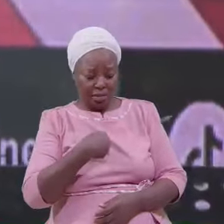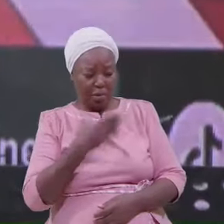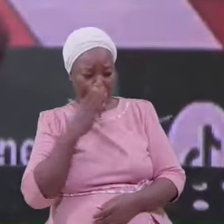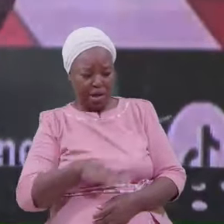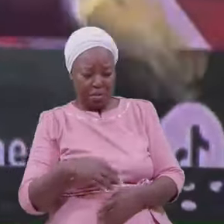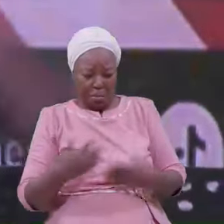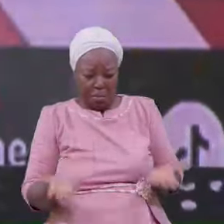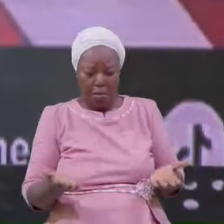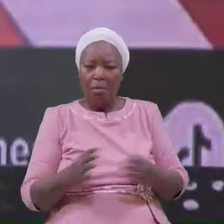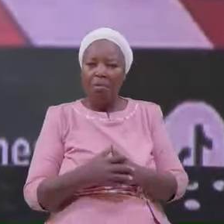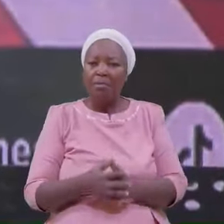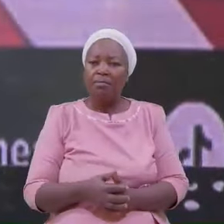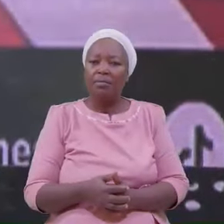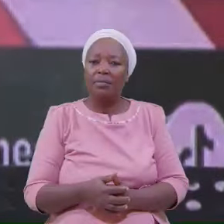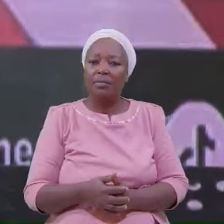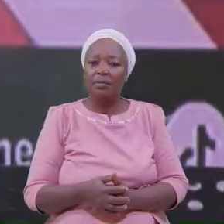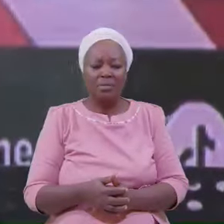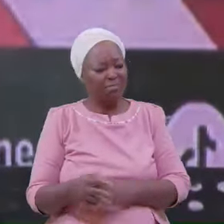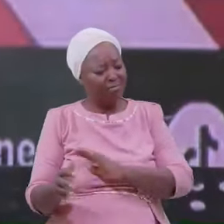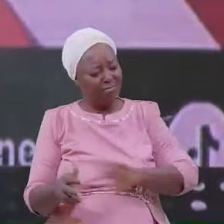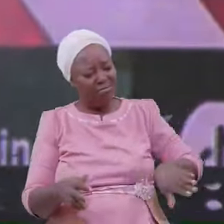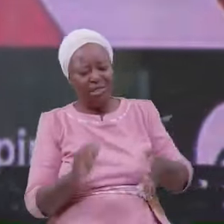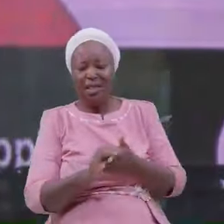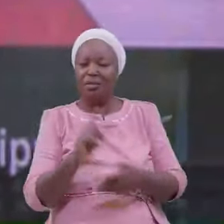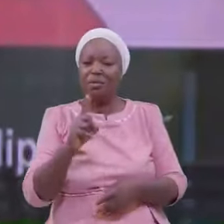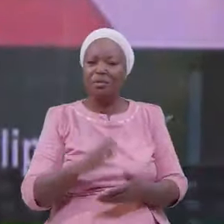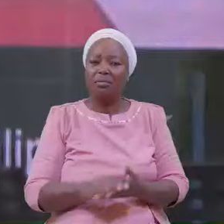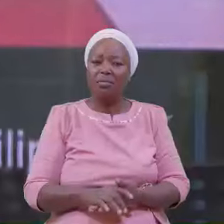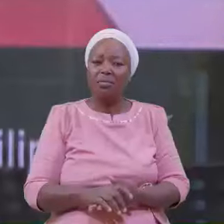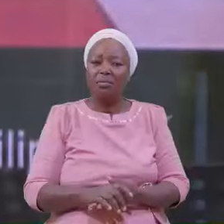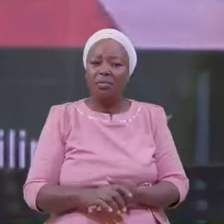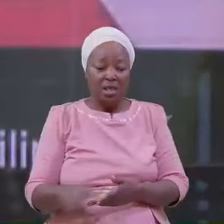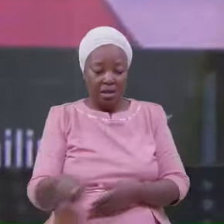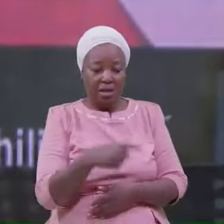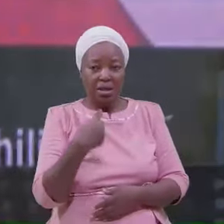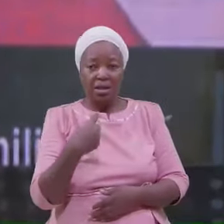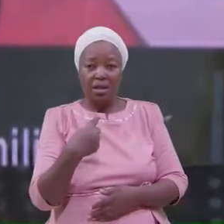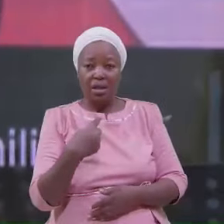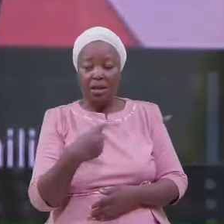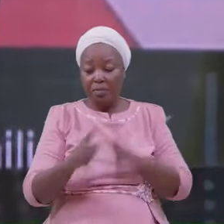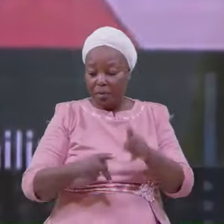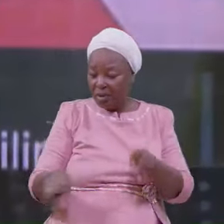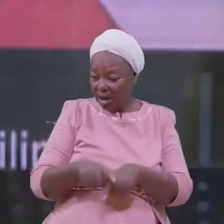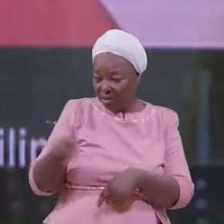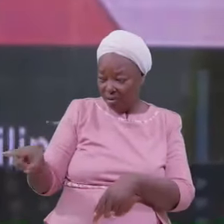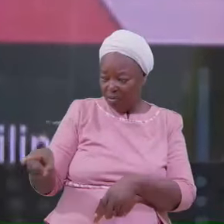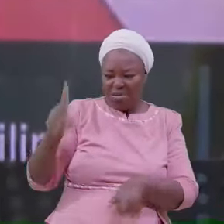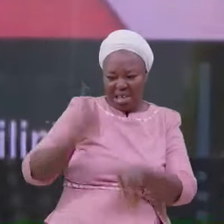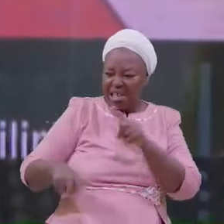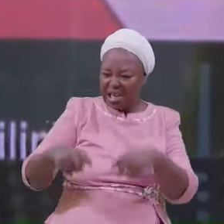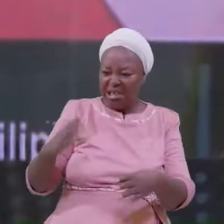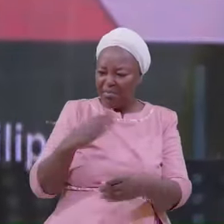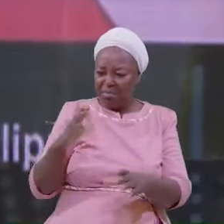Diyos, masamang tao ka. Don't look at that. Huwag mong tignan yan. They say, sabi ng mga tao, people like you cannot get saved.